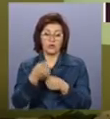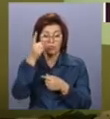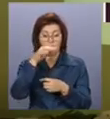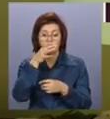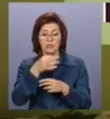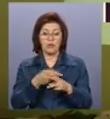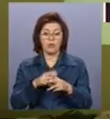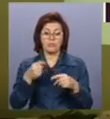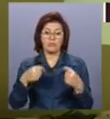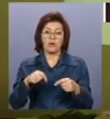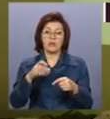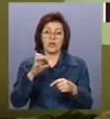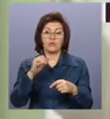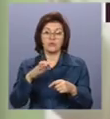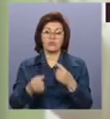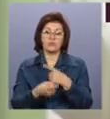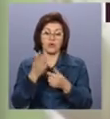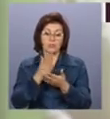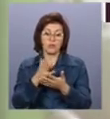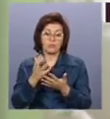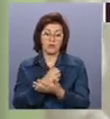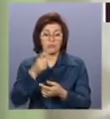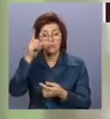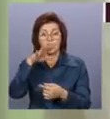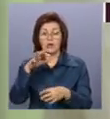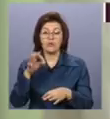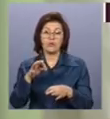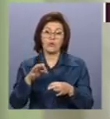айтылды. Кәсіпкерлер статусын анықтаған соң табысының белгілі бір